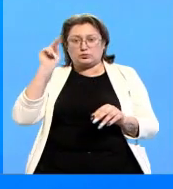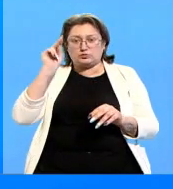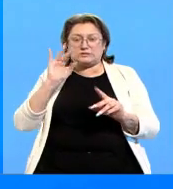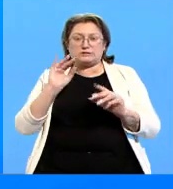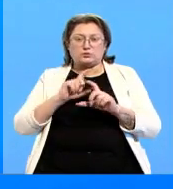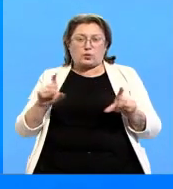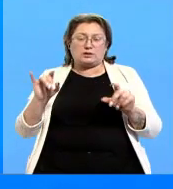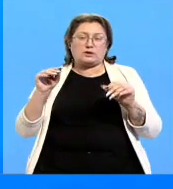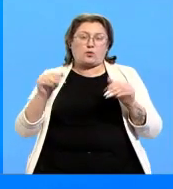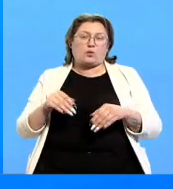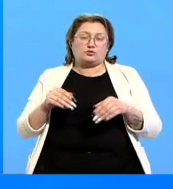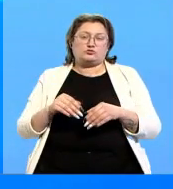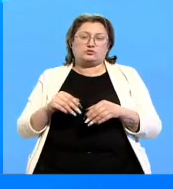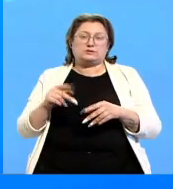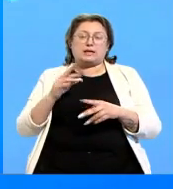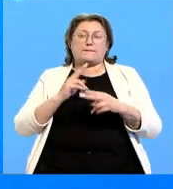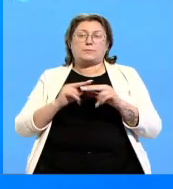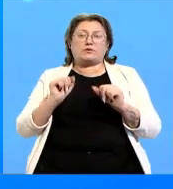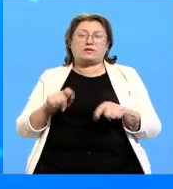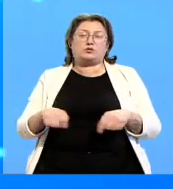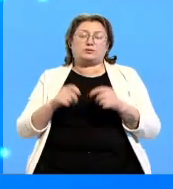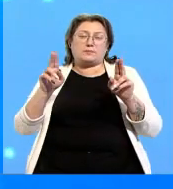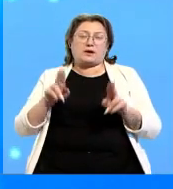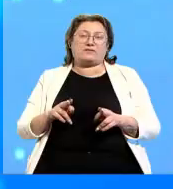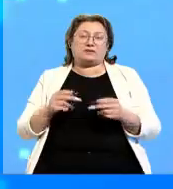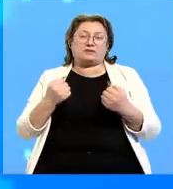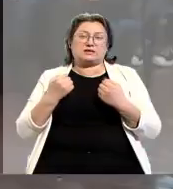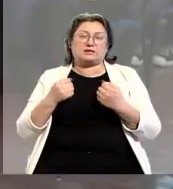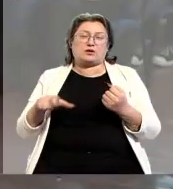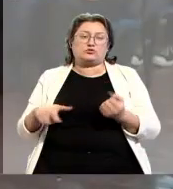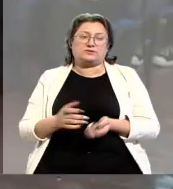ережелері мен тәртіп бұзушылықтың алдын алу мақсатында әңгіме өрбітті.